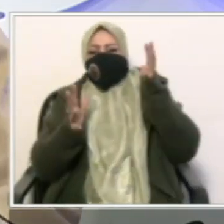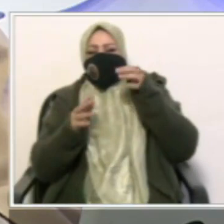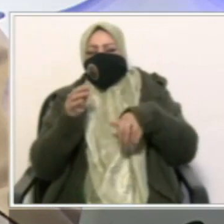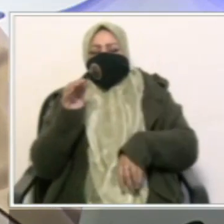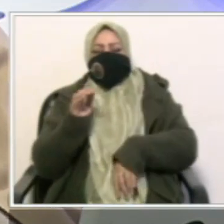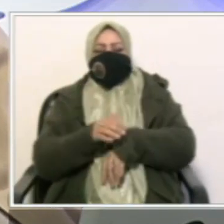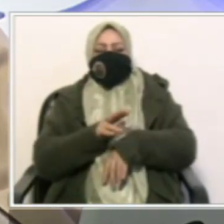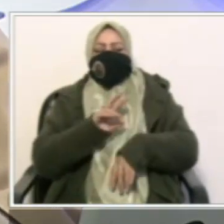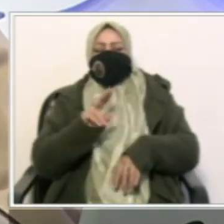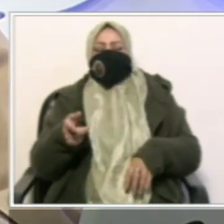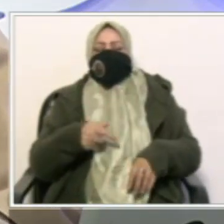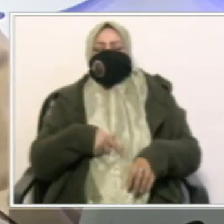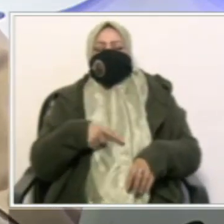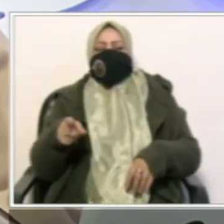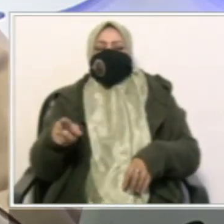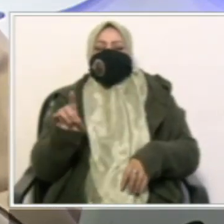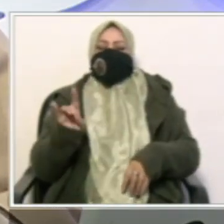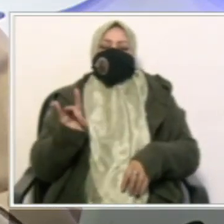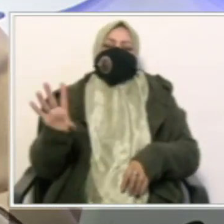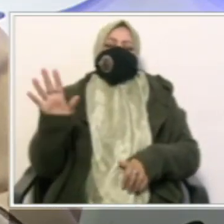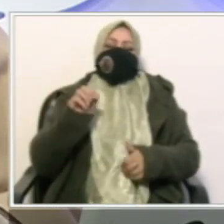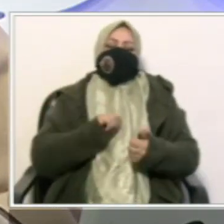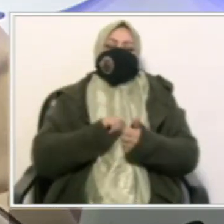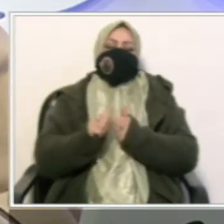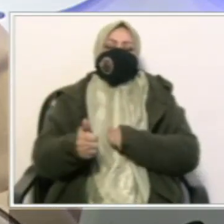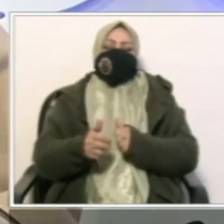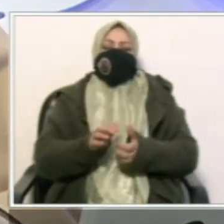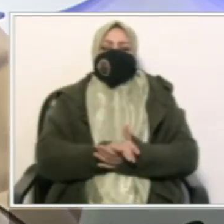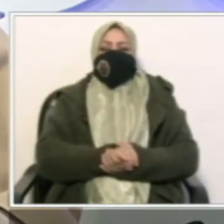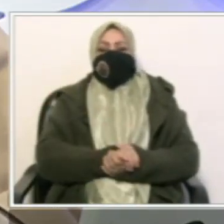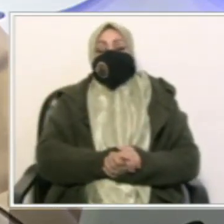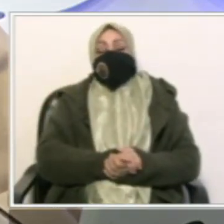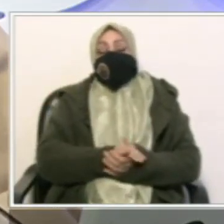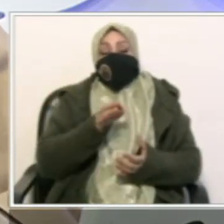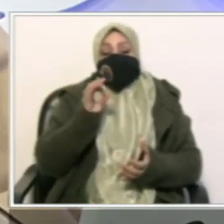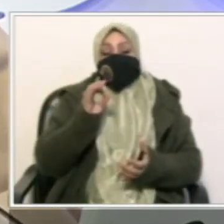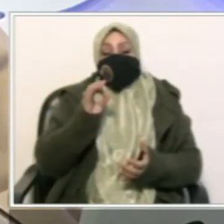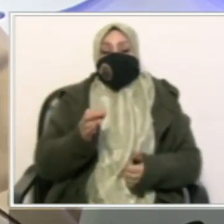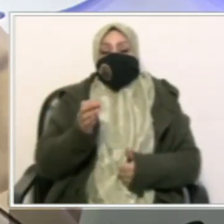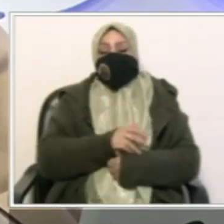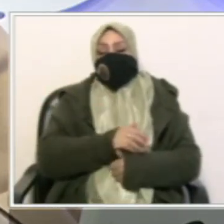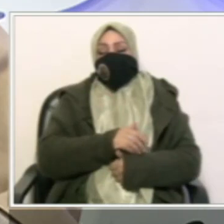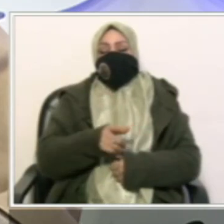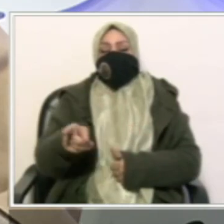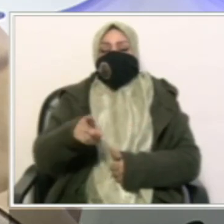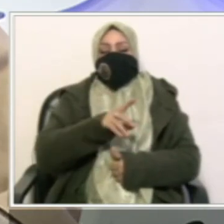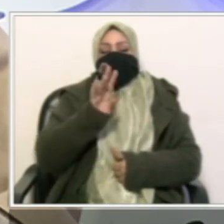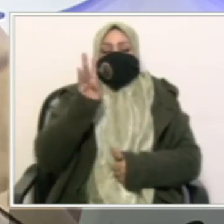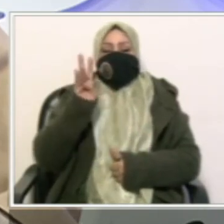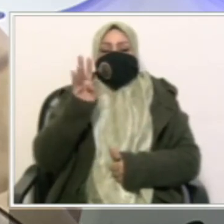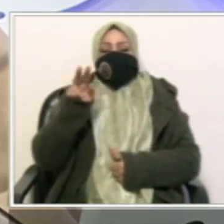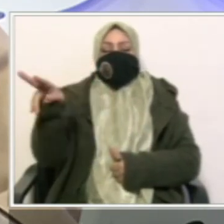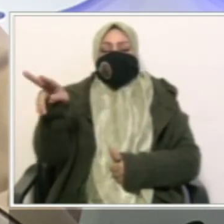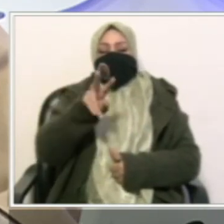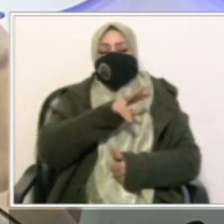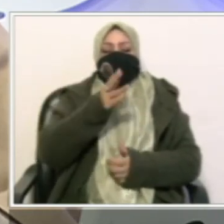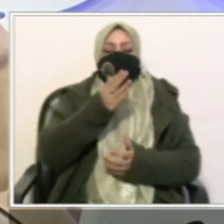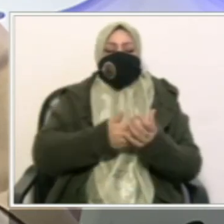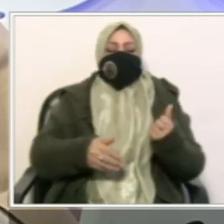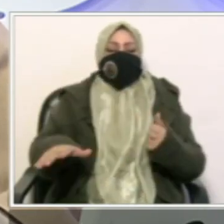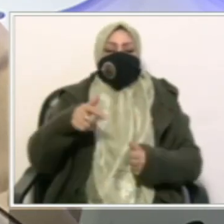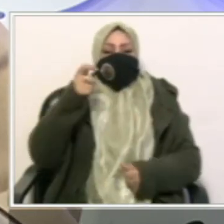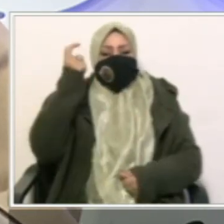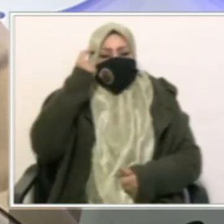بقى على بيته على بيت الزوجية والبقاء على أولاده وعلى سمعته وعلى سمعة بناته وسأل على